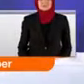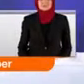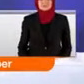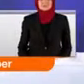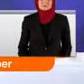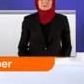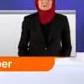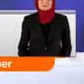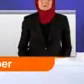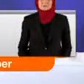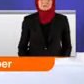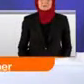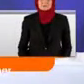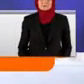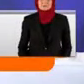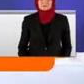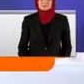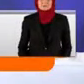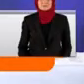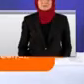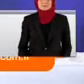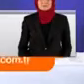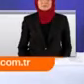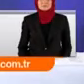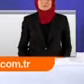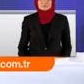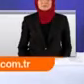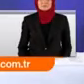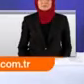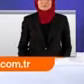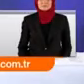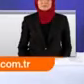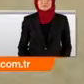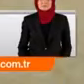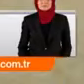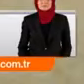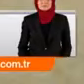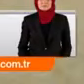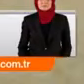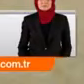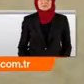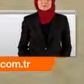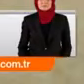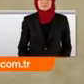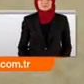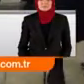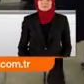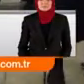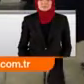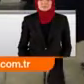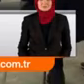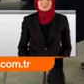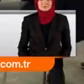teklif ettin yüzde on beş oynatıyorum yüzde onbeşi kabul edenler bu etmeyenler